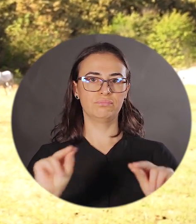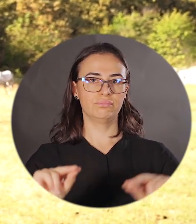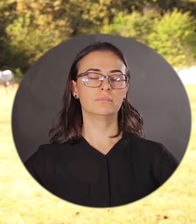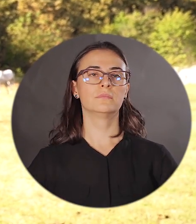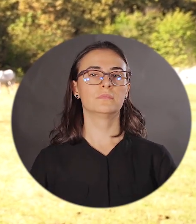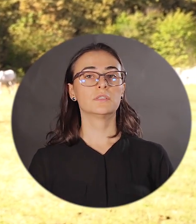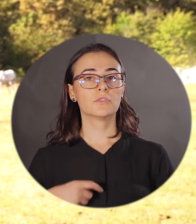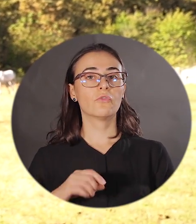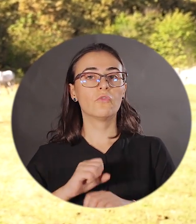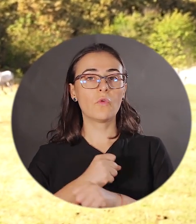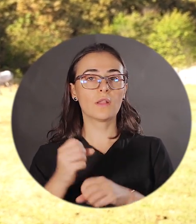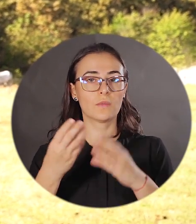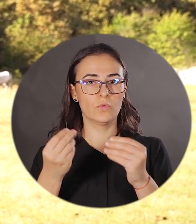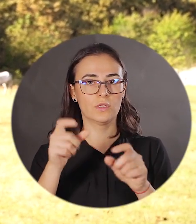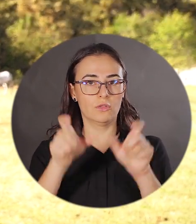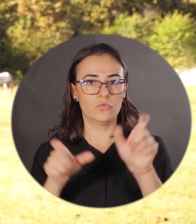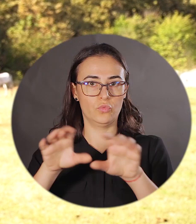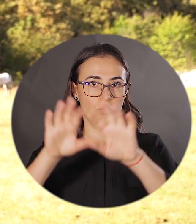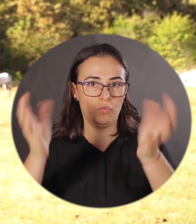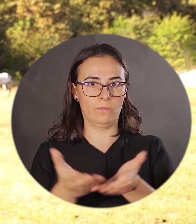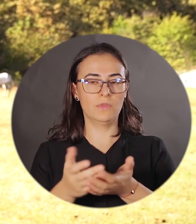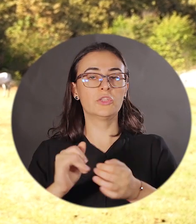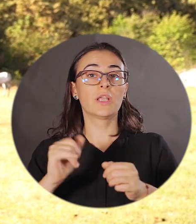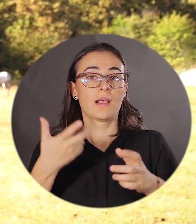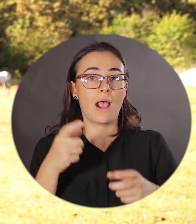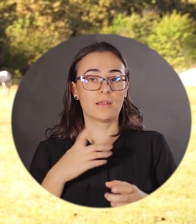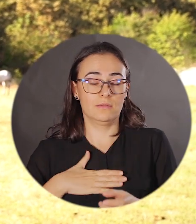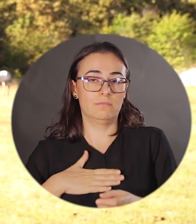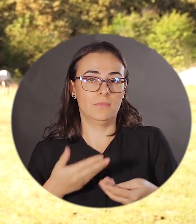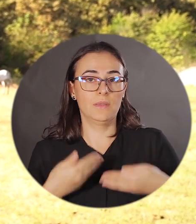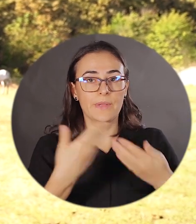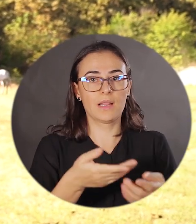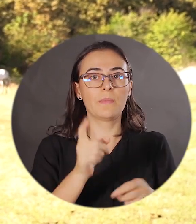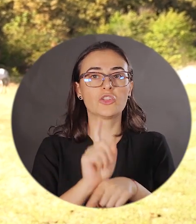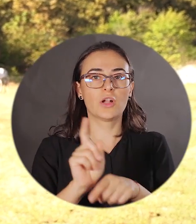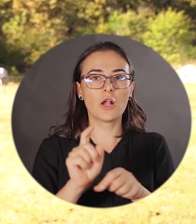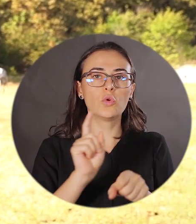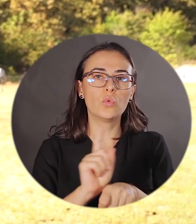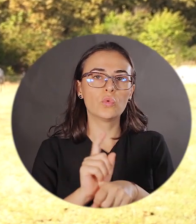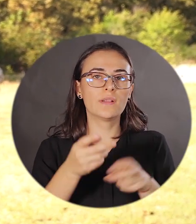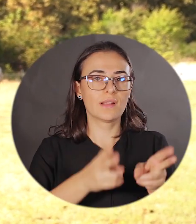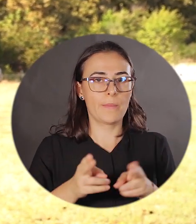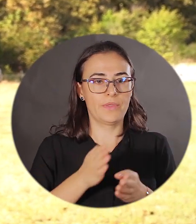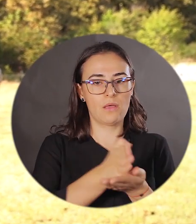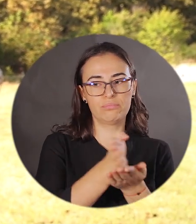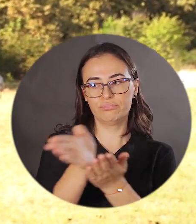poate fi învățată, predată de către noi, facilitatorii de Bars. Nu sunt eu singură, suntem mai mulți în România, suntem foarte mulți în